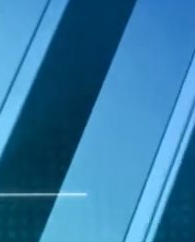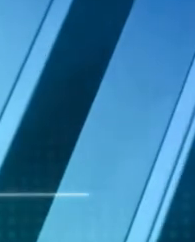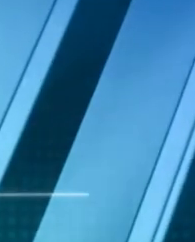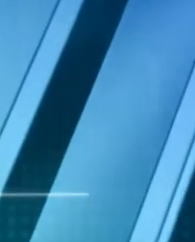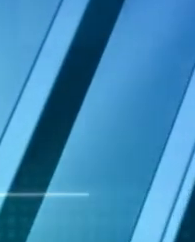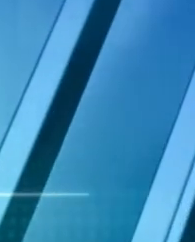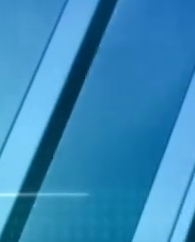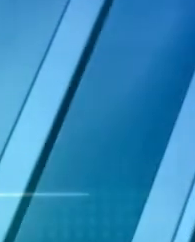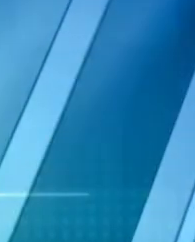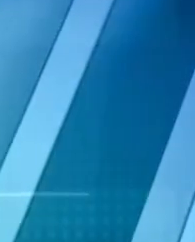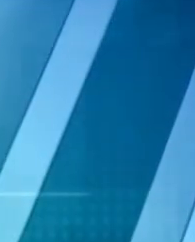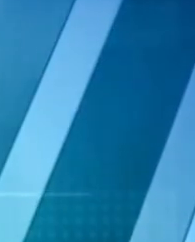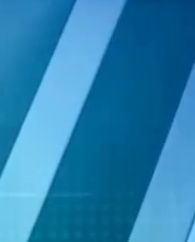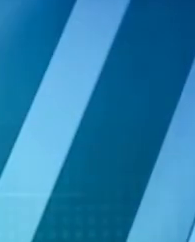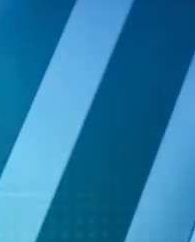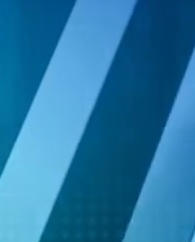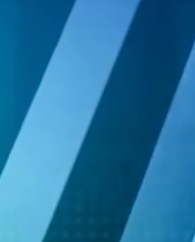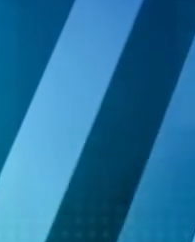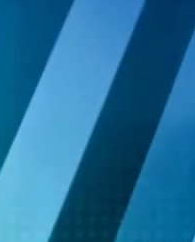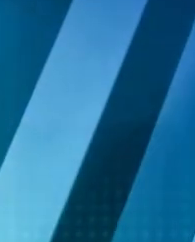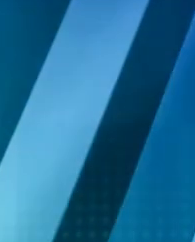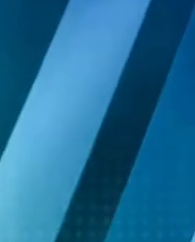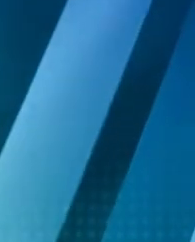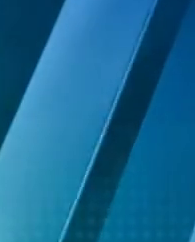МУЗЫКАЛЬНАЯ ЗАСТАВКА